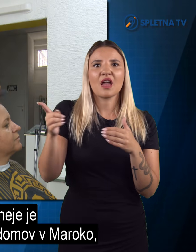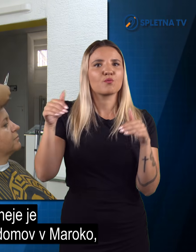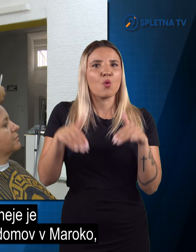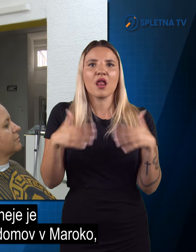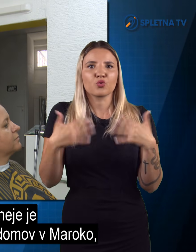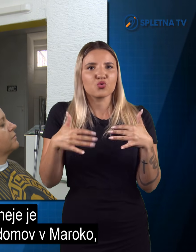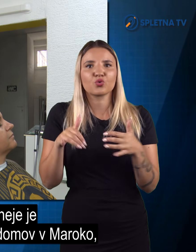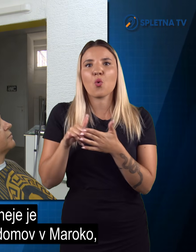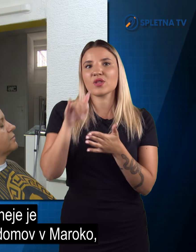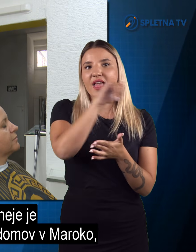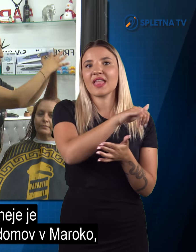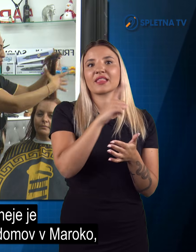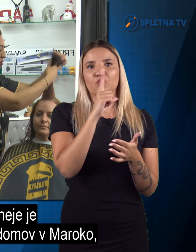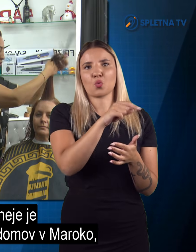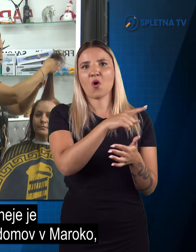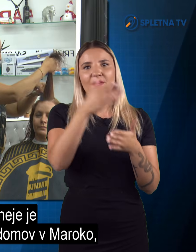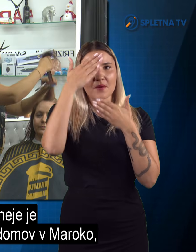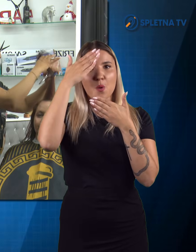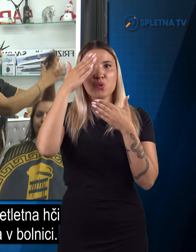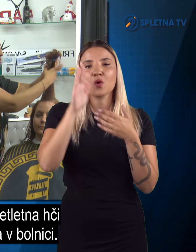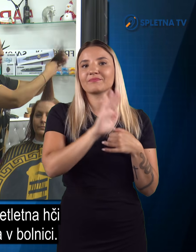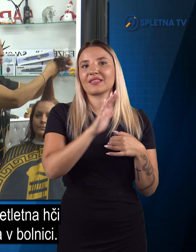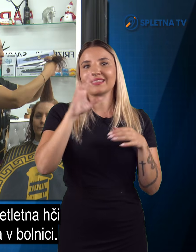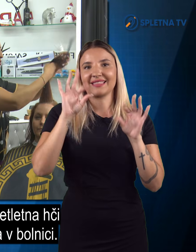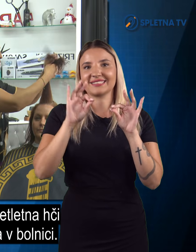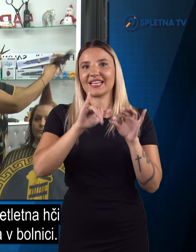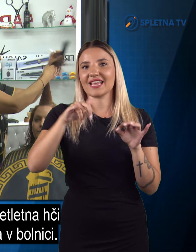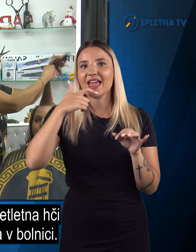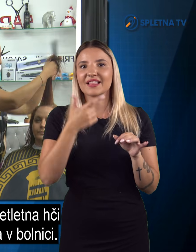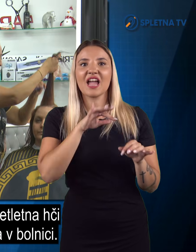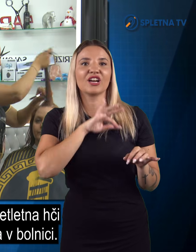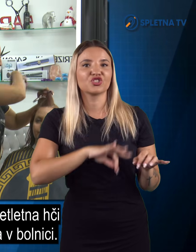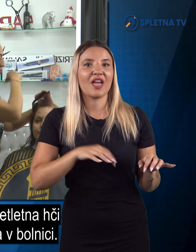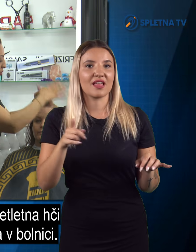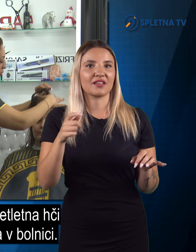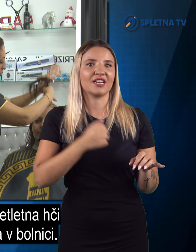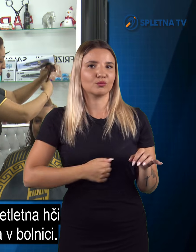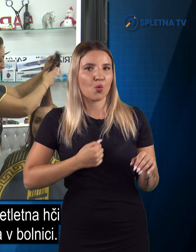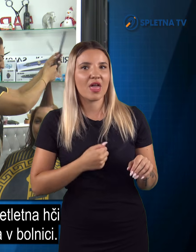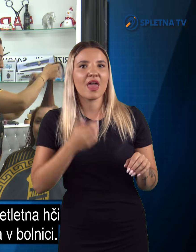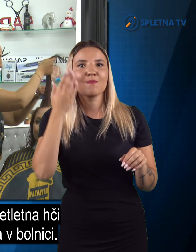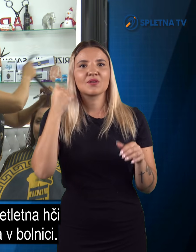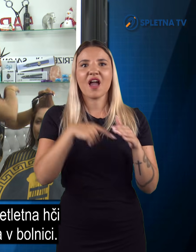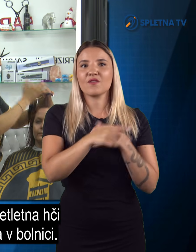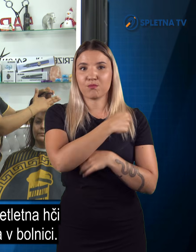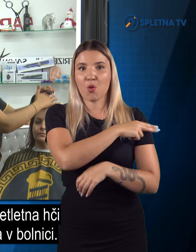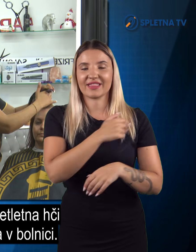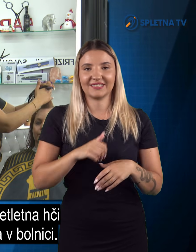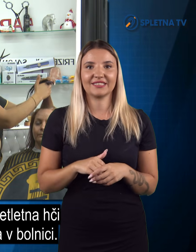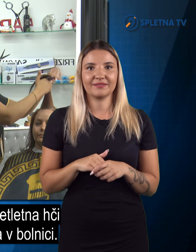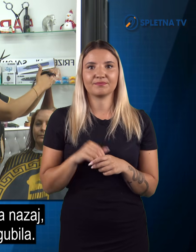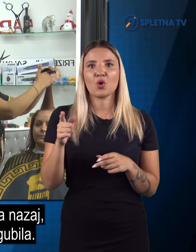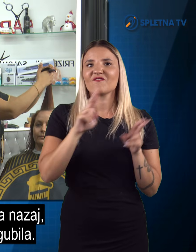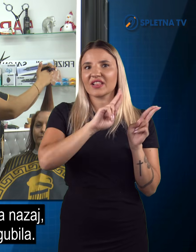kasneje je morala nujno odleteti domov v Maroko, ker je njena 10-letna hči zbolela in je bila v bolnici. Ko